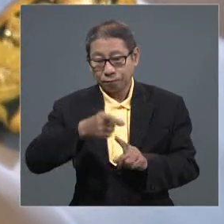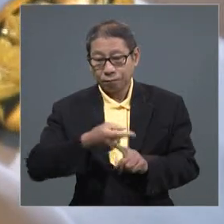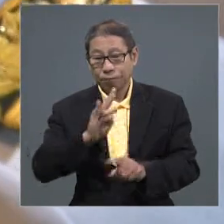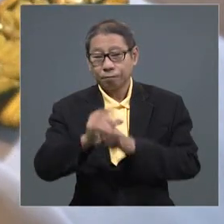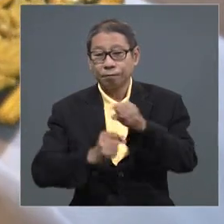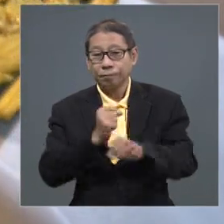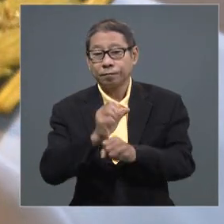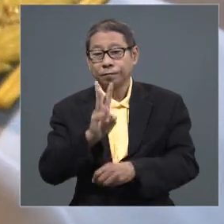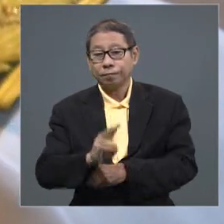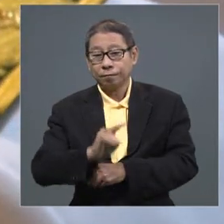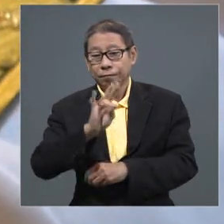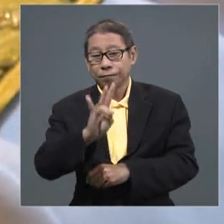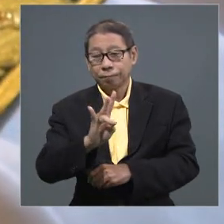ม